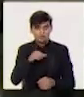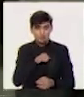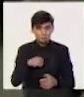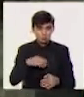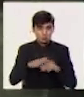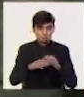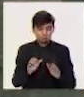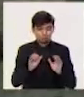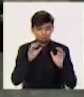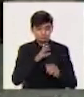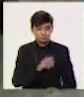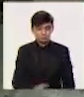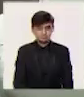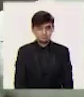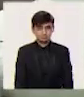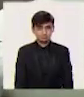алған.